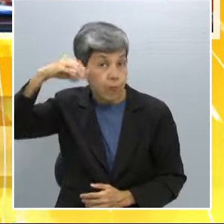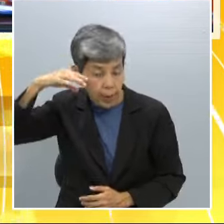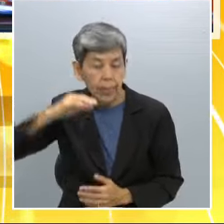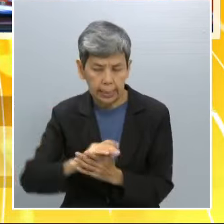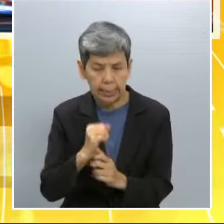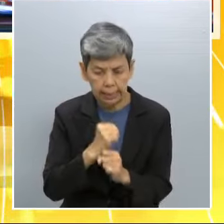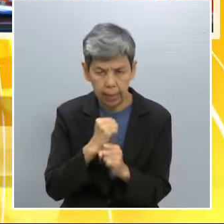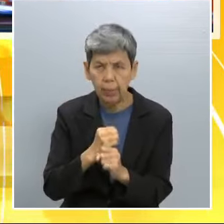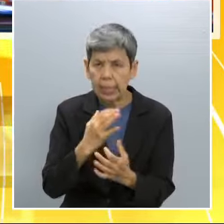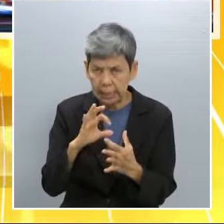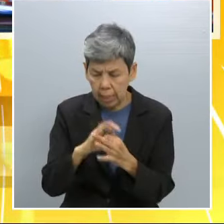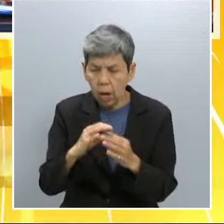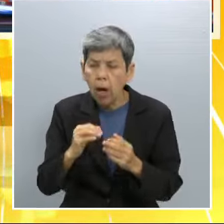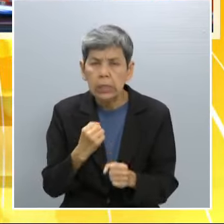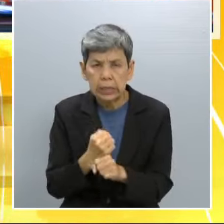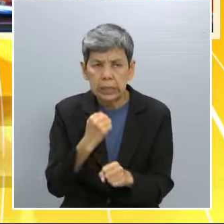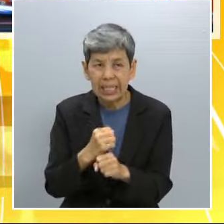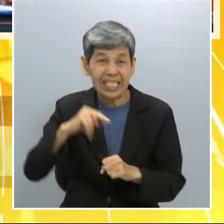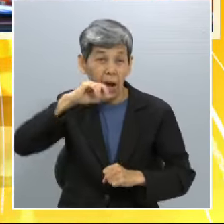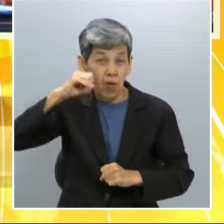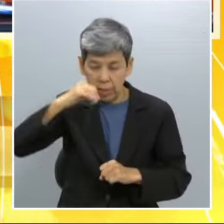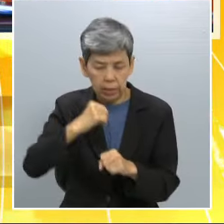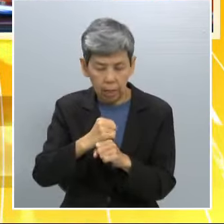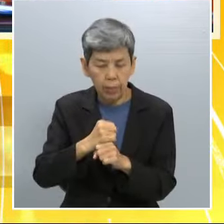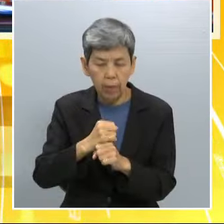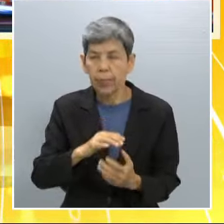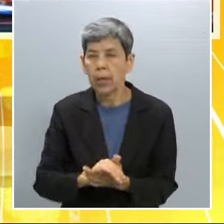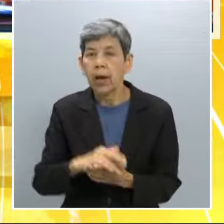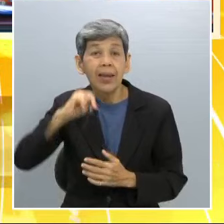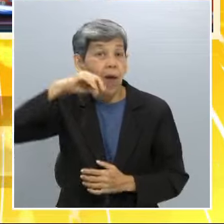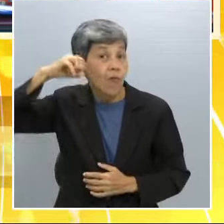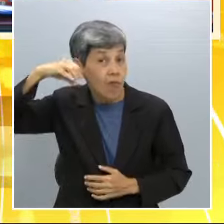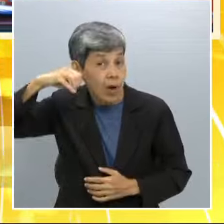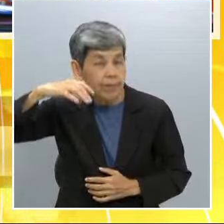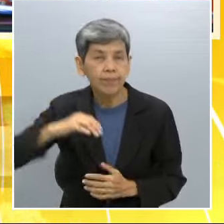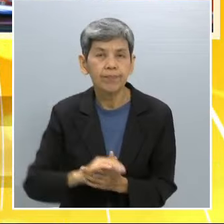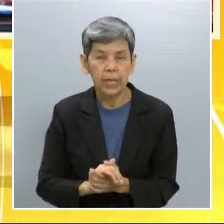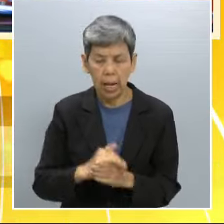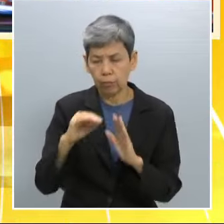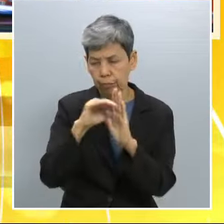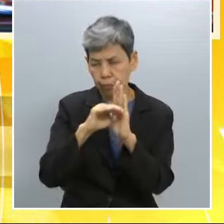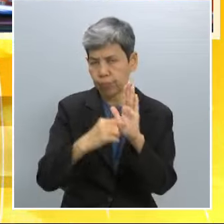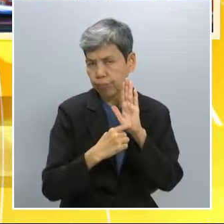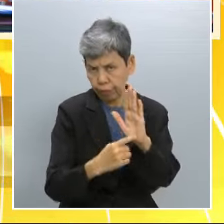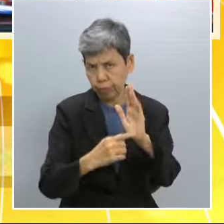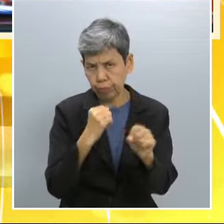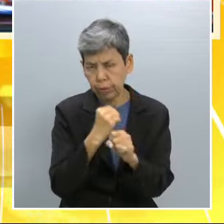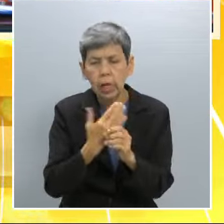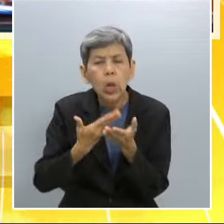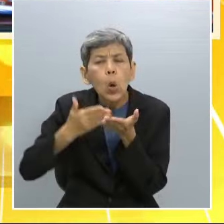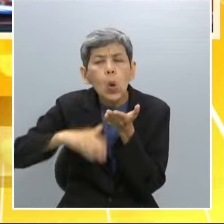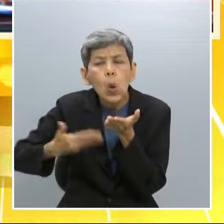บายประกาศในที่ประชุมว่าไม่ใช่ทำเป็นพิธีนะ เป็นนโยบายตรงนี้เลยนะครับไม่ใช่ลดเป็นพิธีนะ